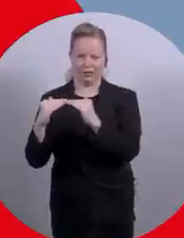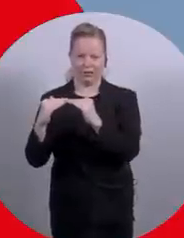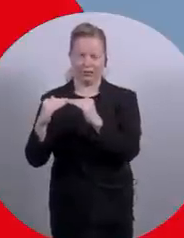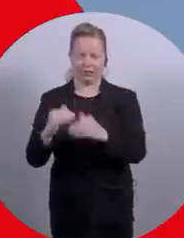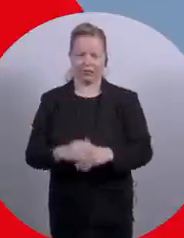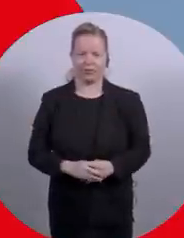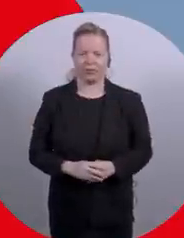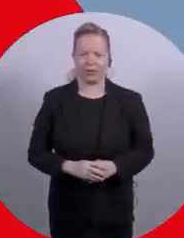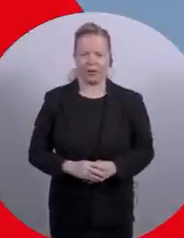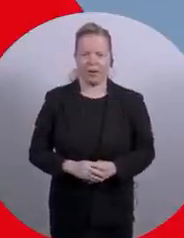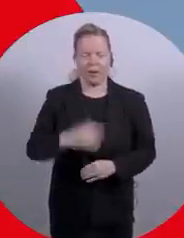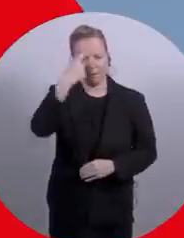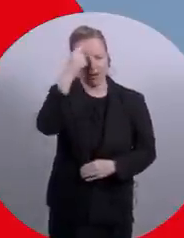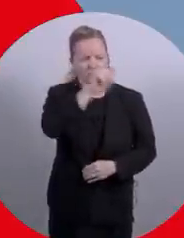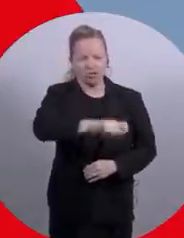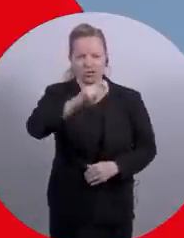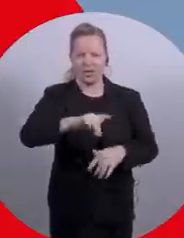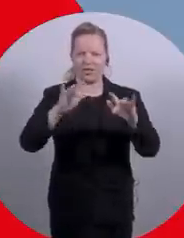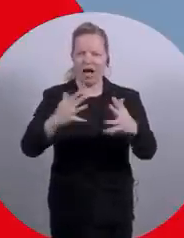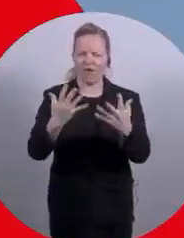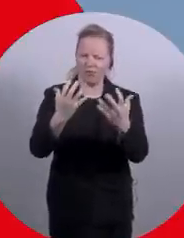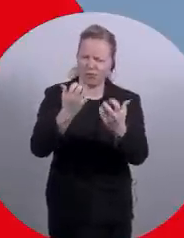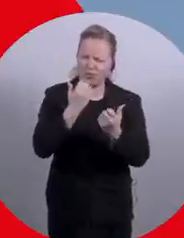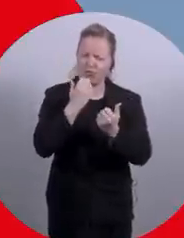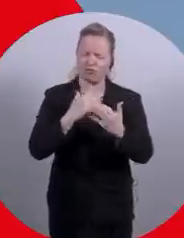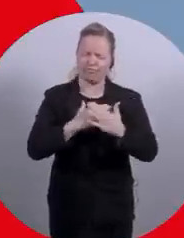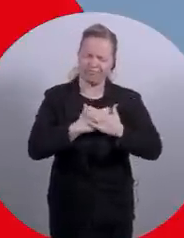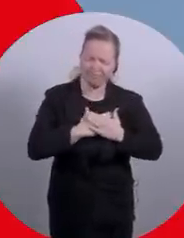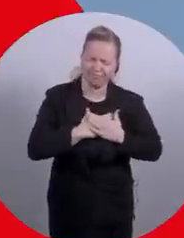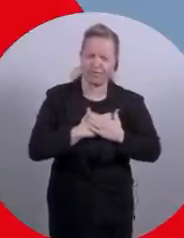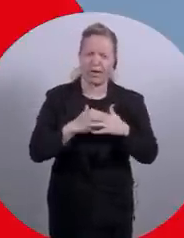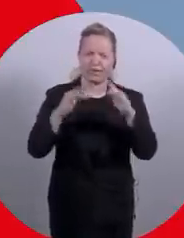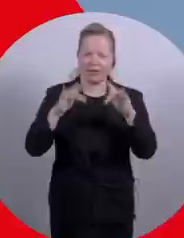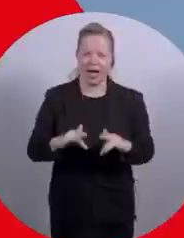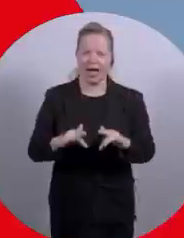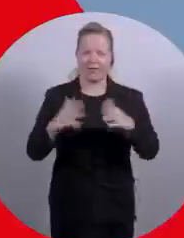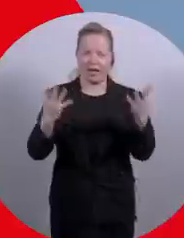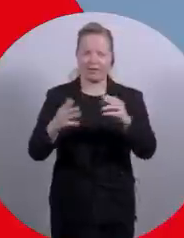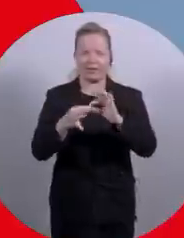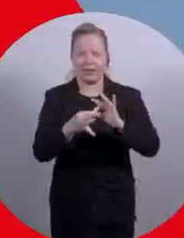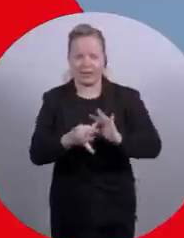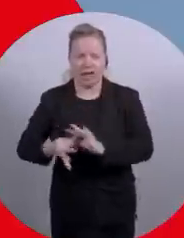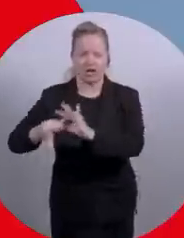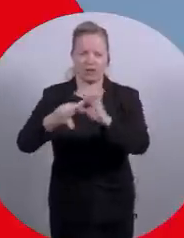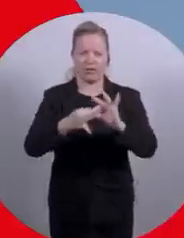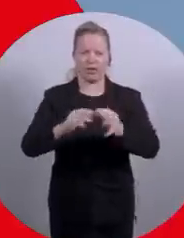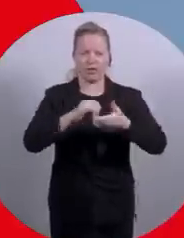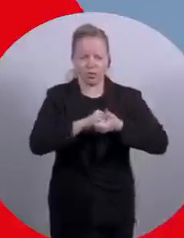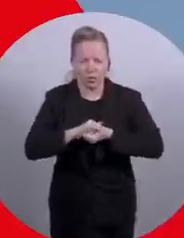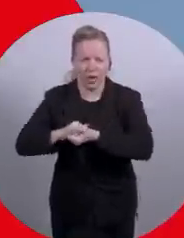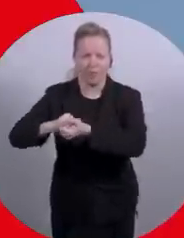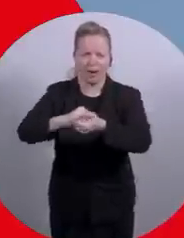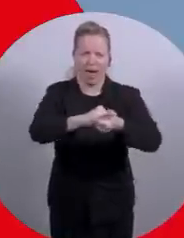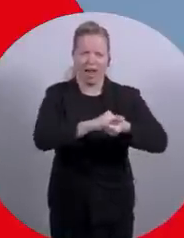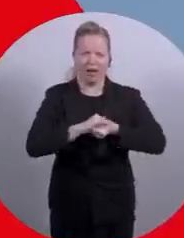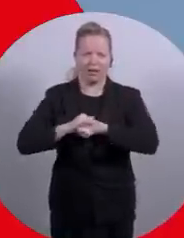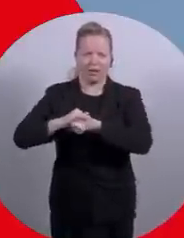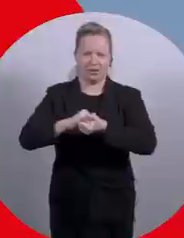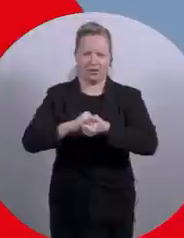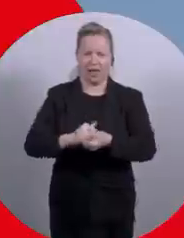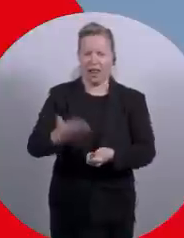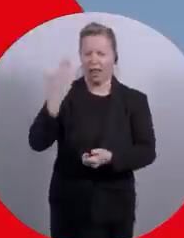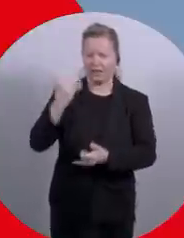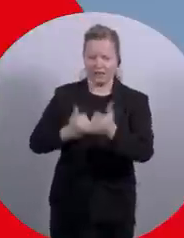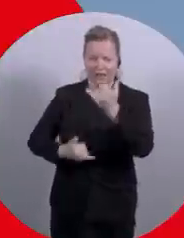nach einem gesellschaftlichen in einem sozialen Zusammenhalt der weitgehend erodiert ist in den